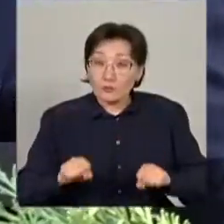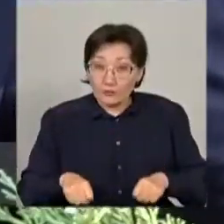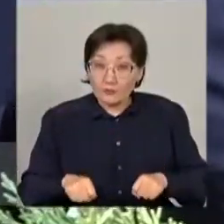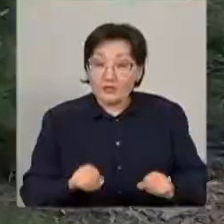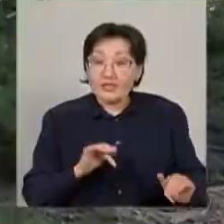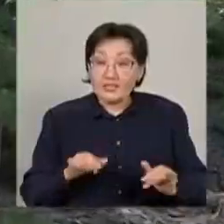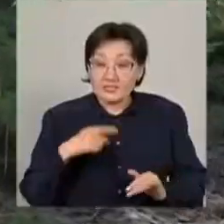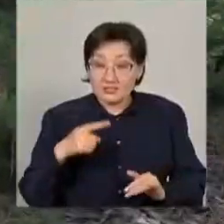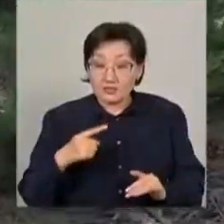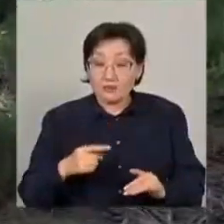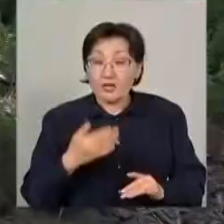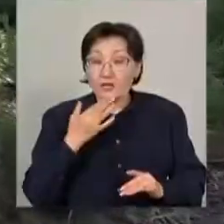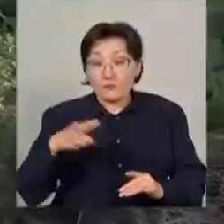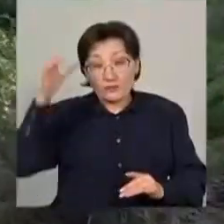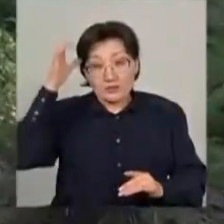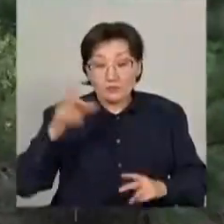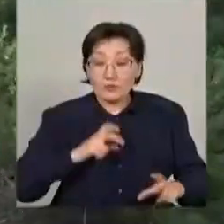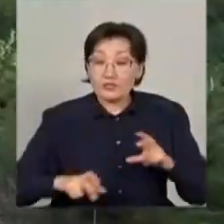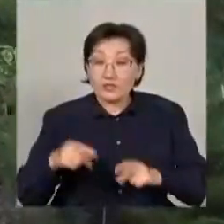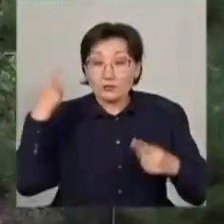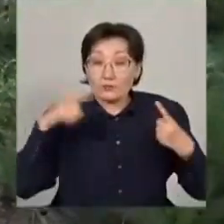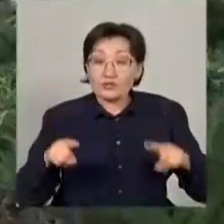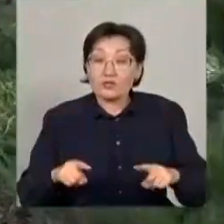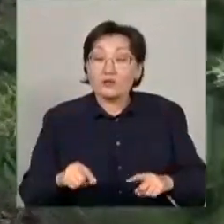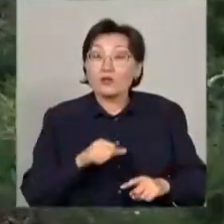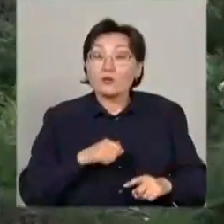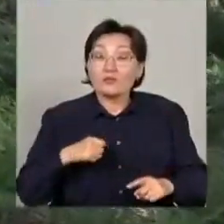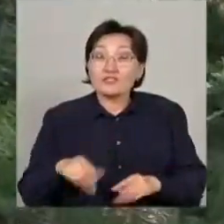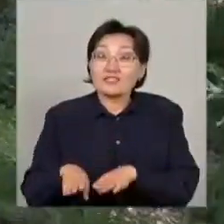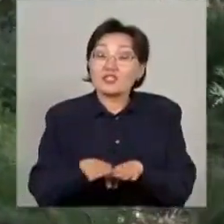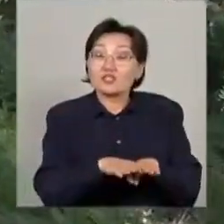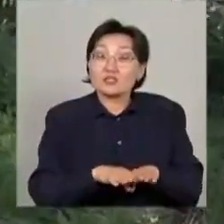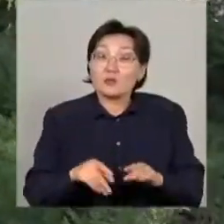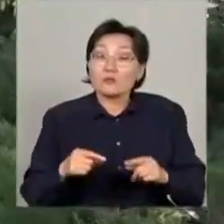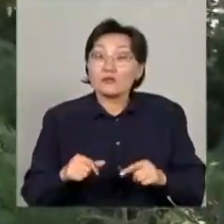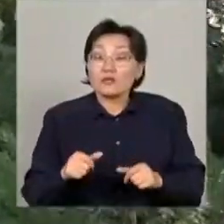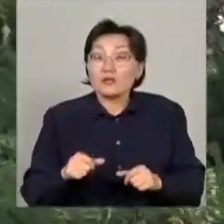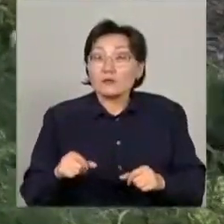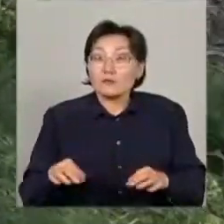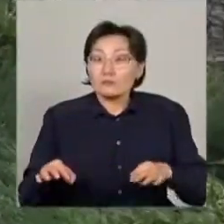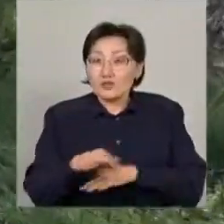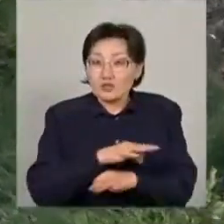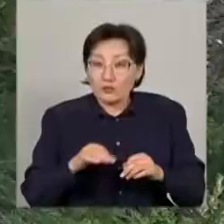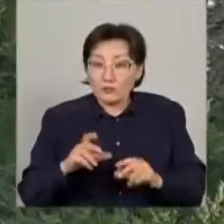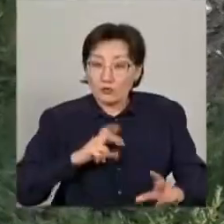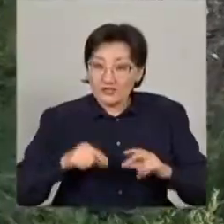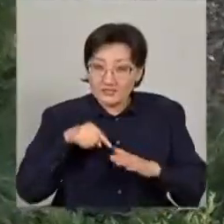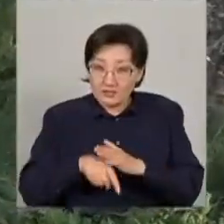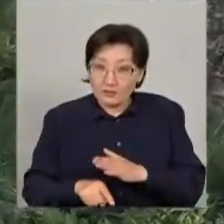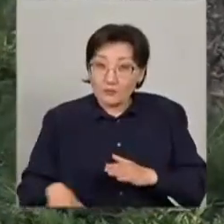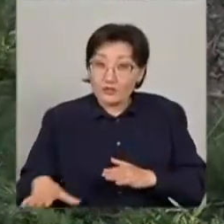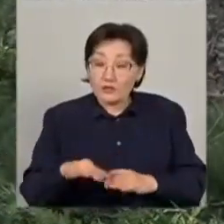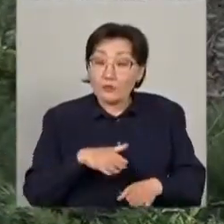екенін айтады. Шетелдік ғалымдар мен студенттері ойлап тапқан өздерінің бірегей жобаларын дәл осы университет аумағында да жүзеге асырып